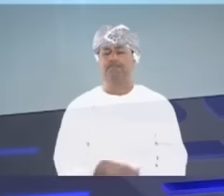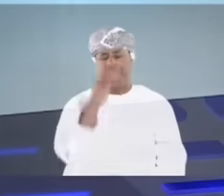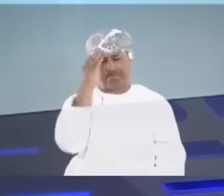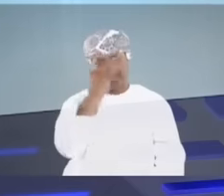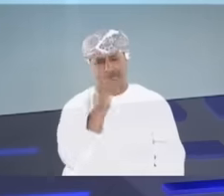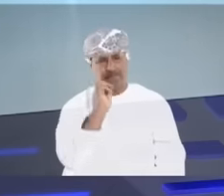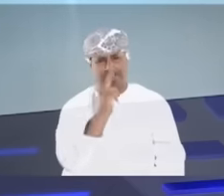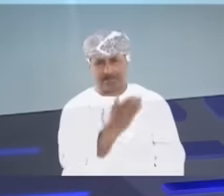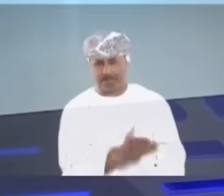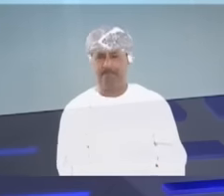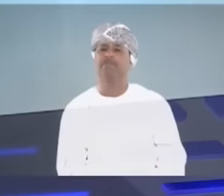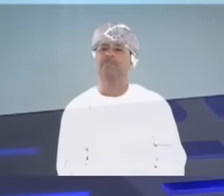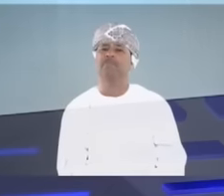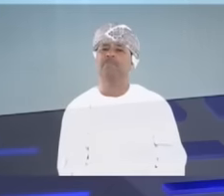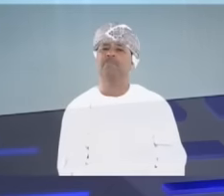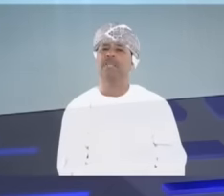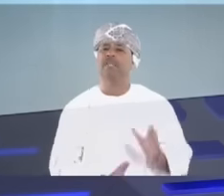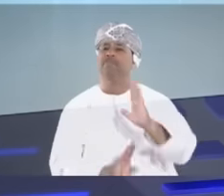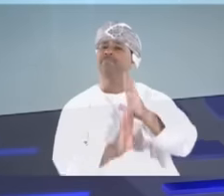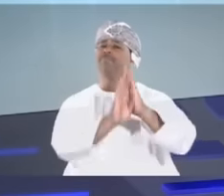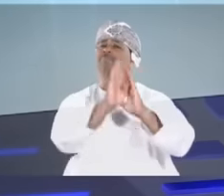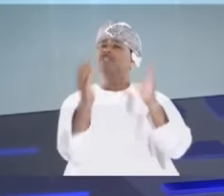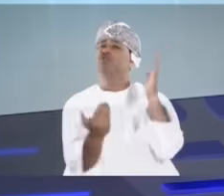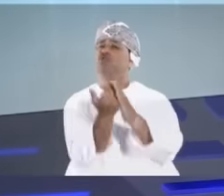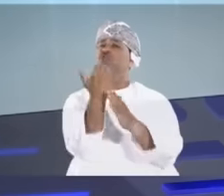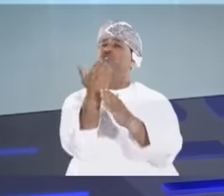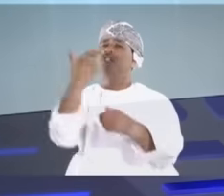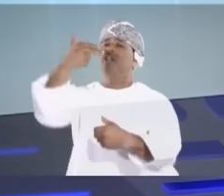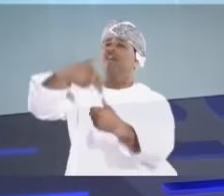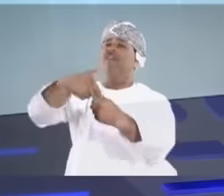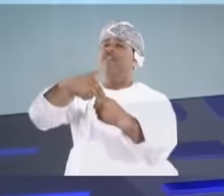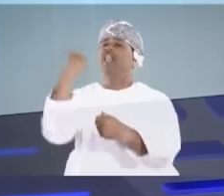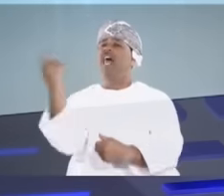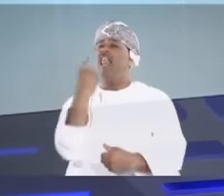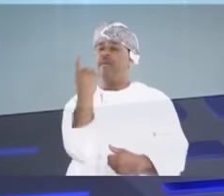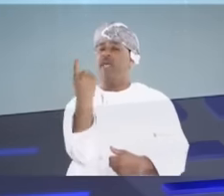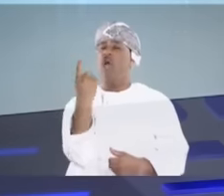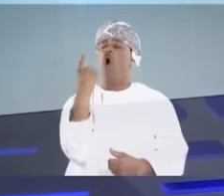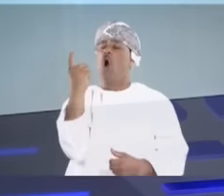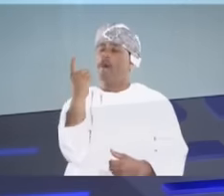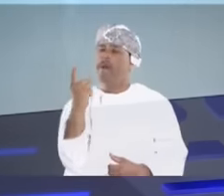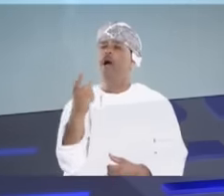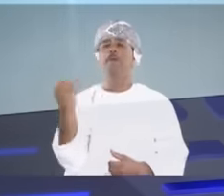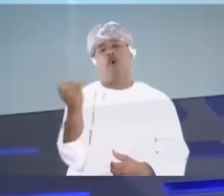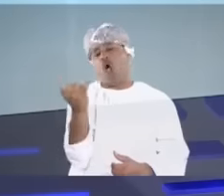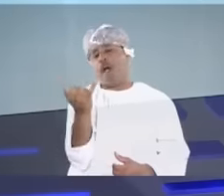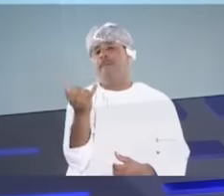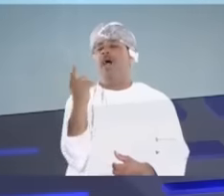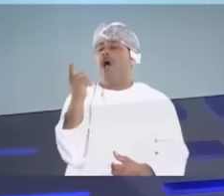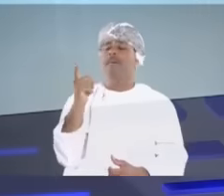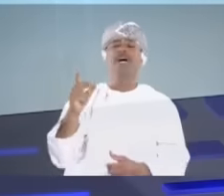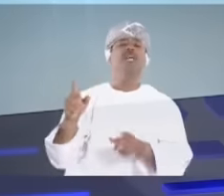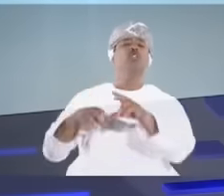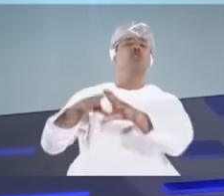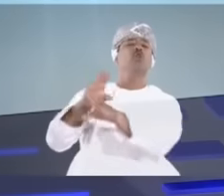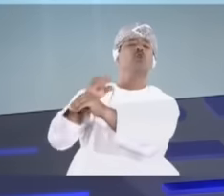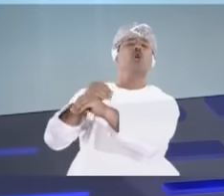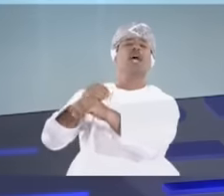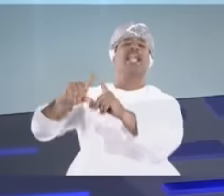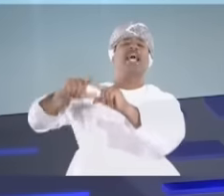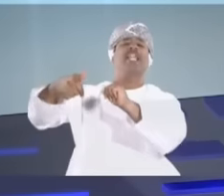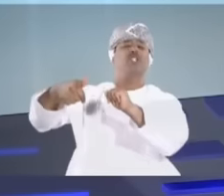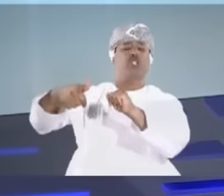أهلا بكم. بعد التحسن الذي شهدته أسعار النفط العالمية والتي ألقت بظلالها إيجابا على أسواق المال